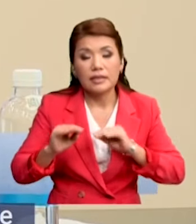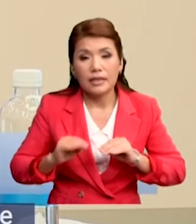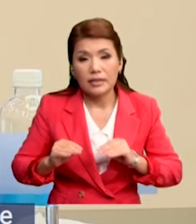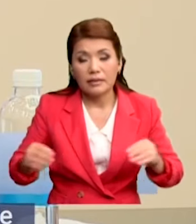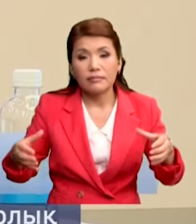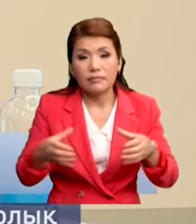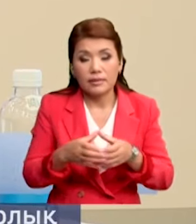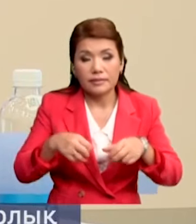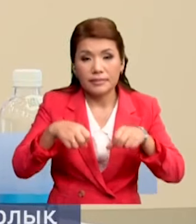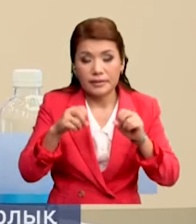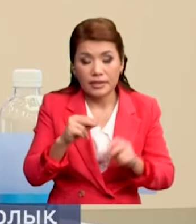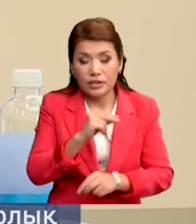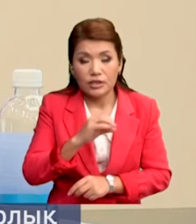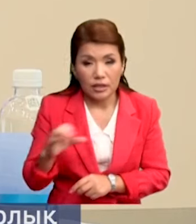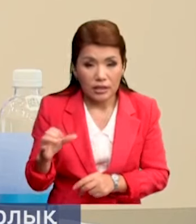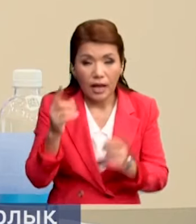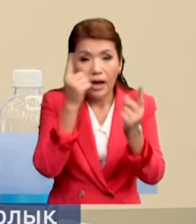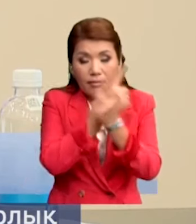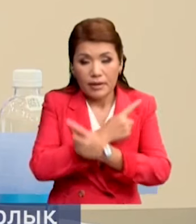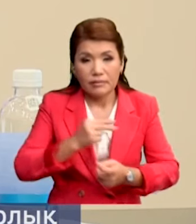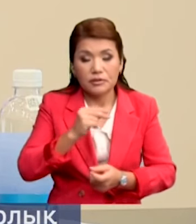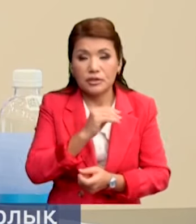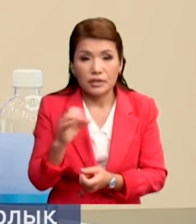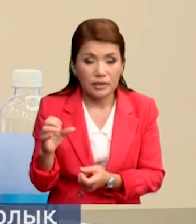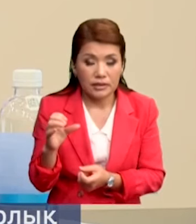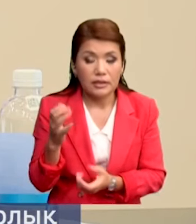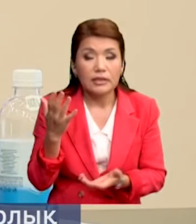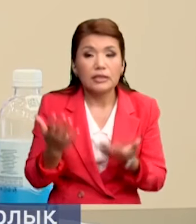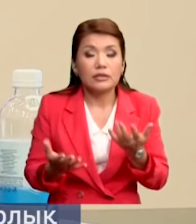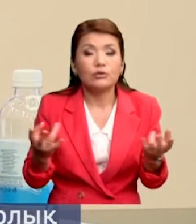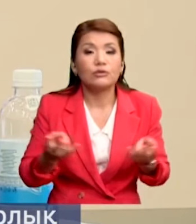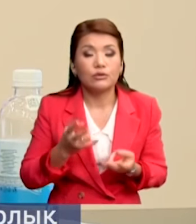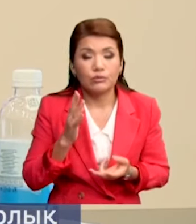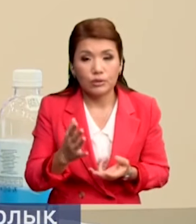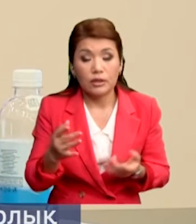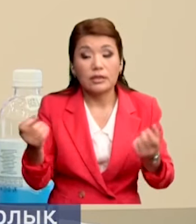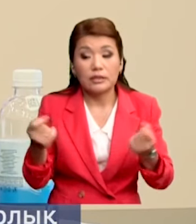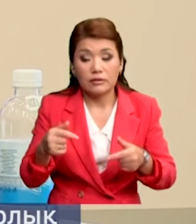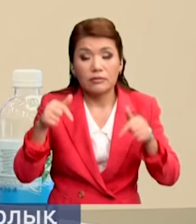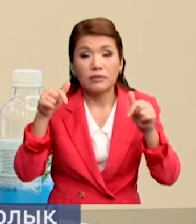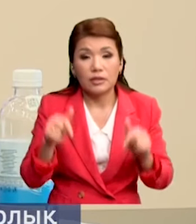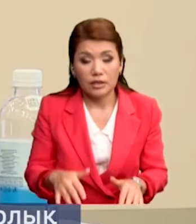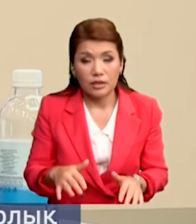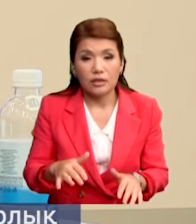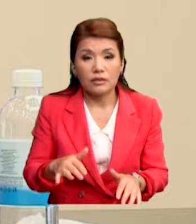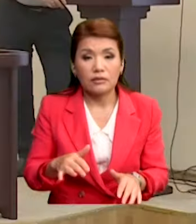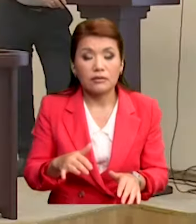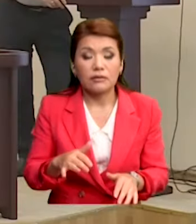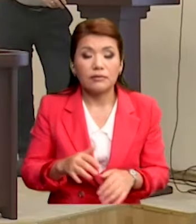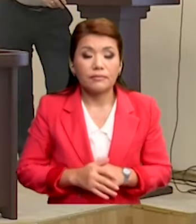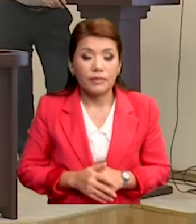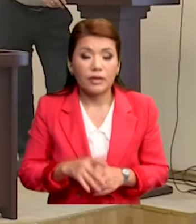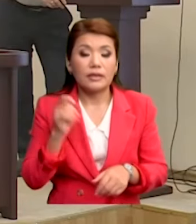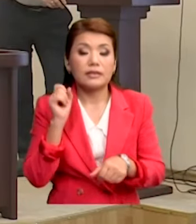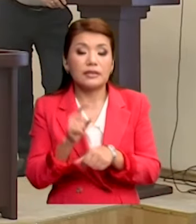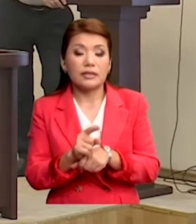штаб по чрезвычайным ситуациям, объявим там ЧС, если нужно будет, и, соответственно, примем все меры с этим вытекающие. Задача